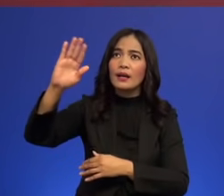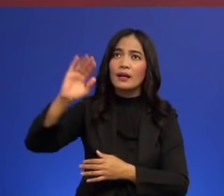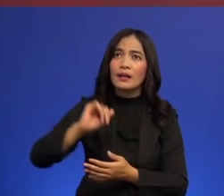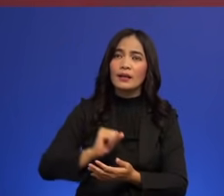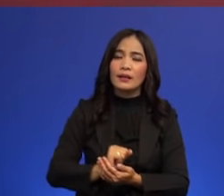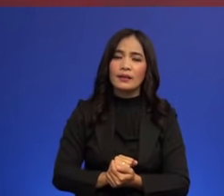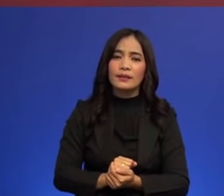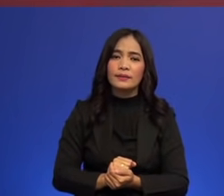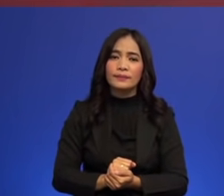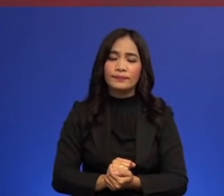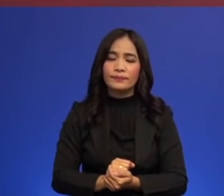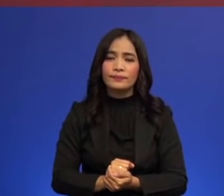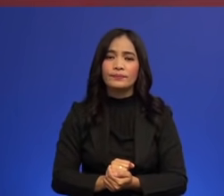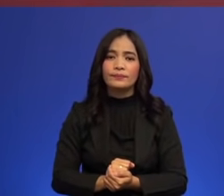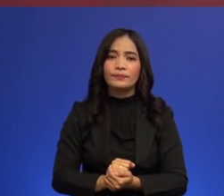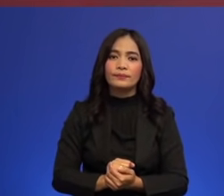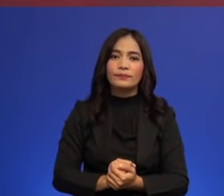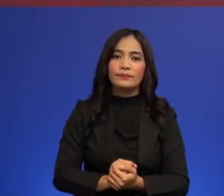keabadian.